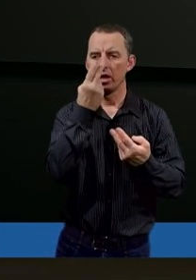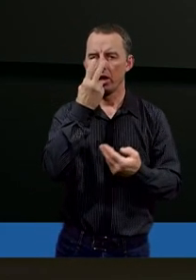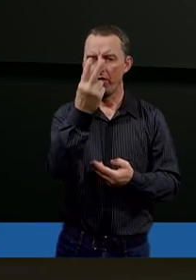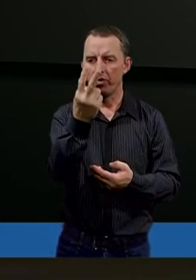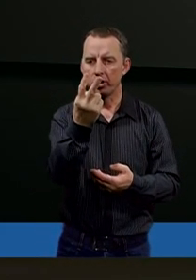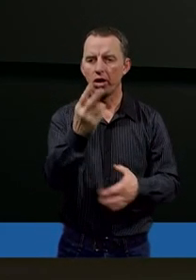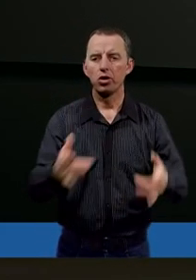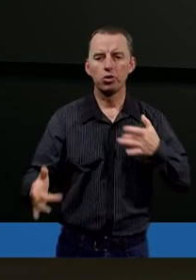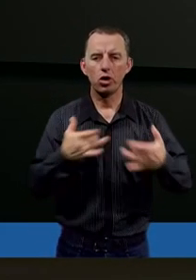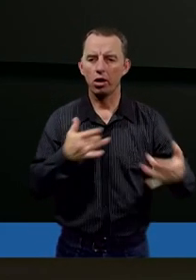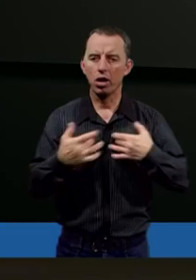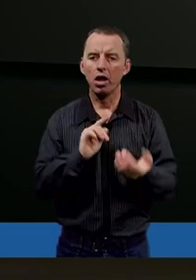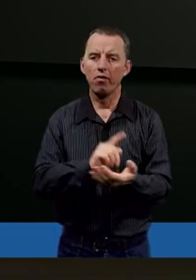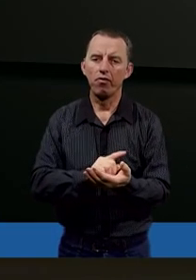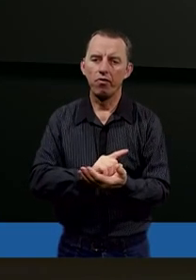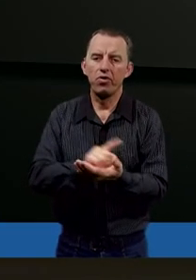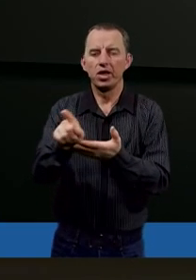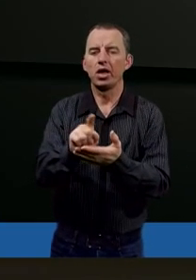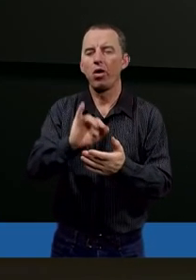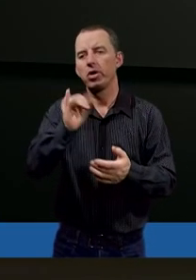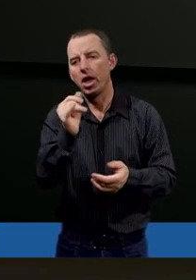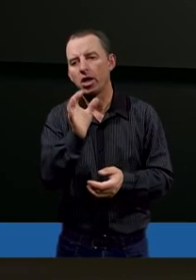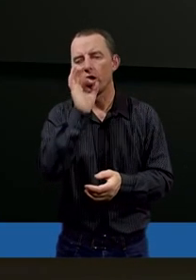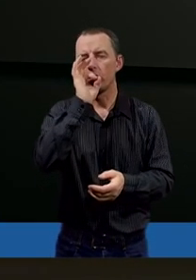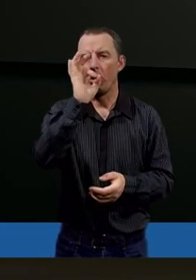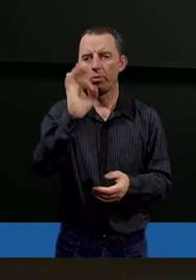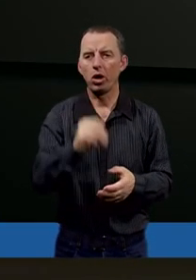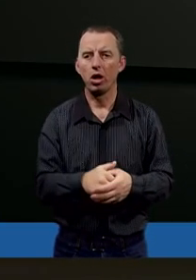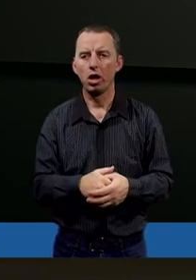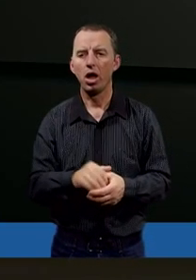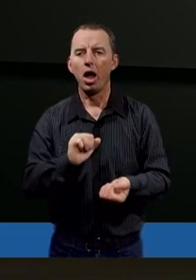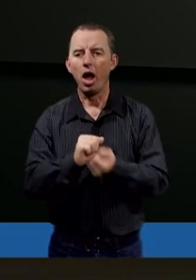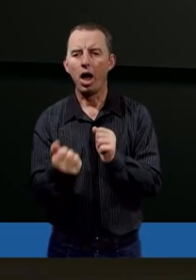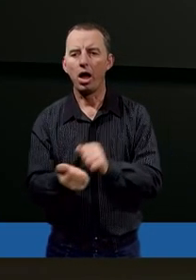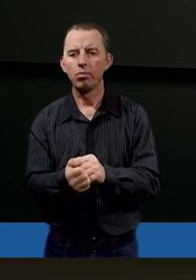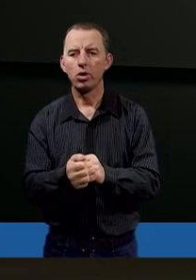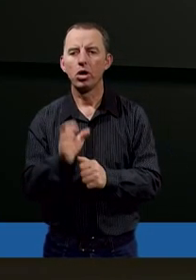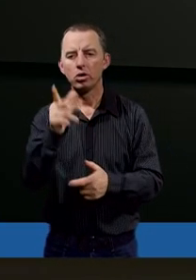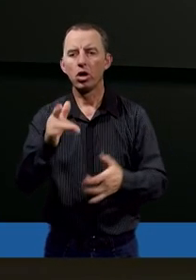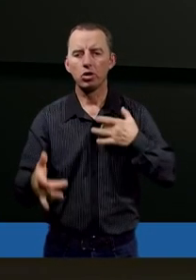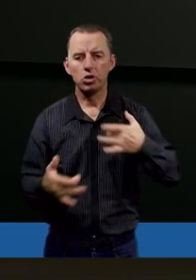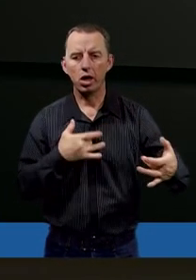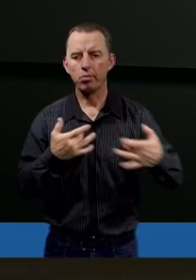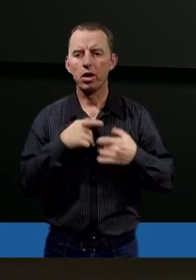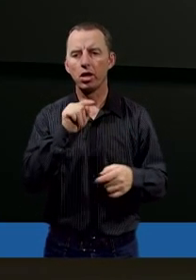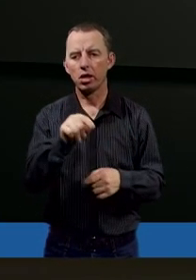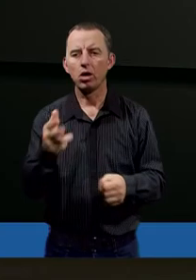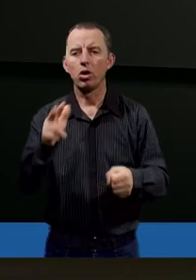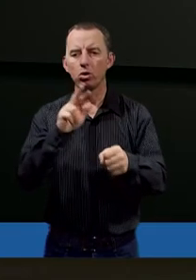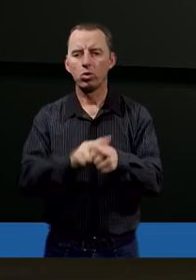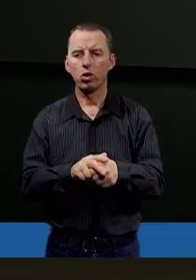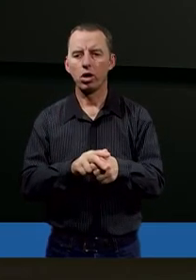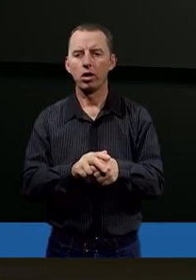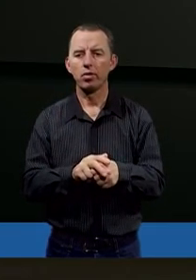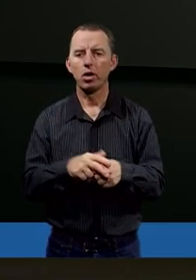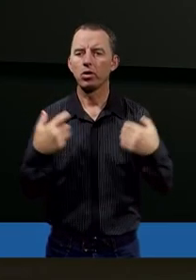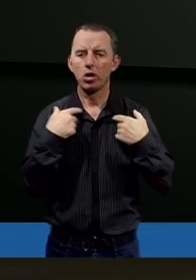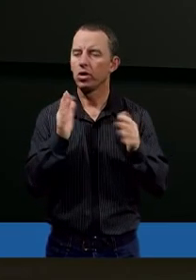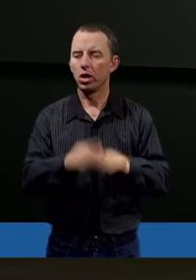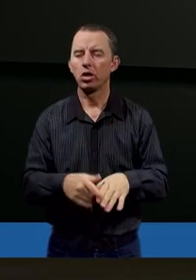by z cierpienia wynikało jakieś dobro. Albo co z cierpieniem tych, u których żużel nie